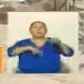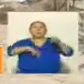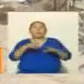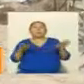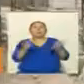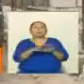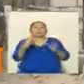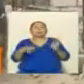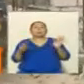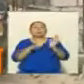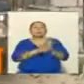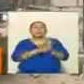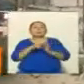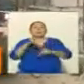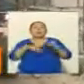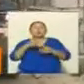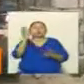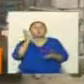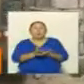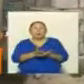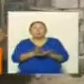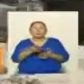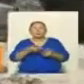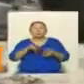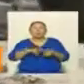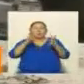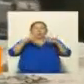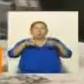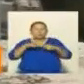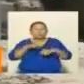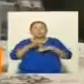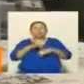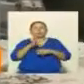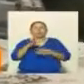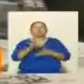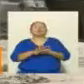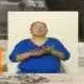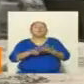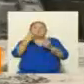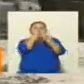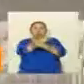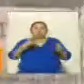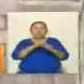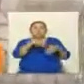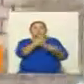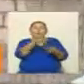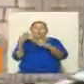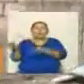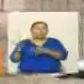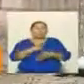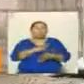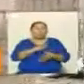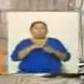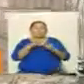тағы 28 құрылыс бар. Басқарма барлығына әкімшілік шара қабылдап, нұсқама берген. Бүгінде 26 нысанға қатысты шешім